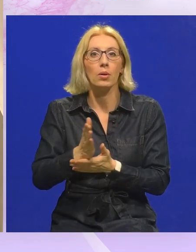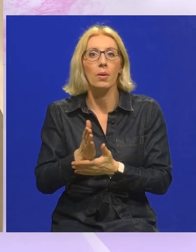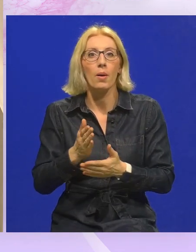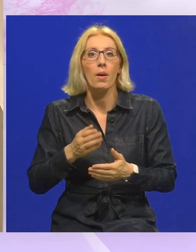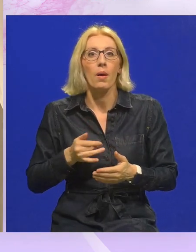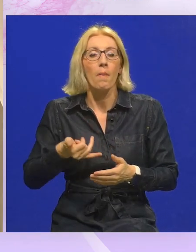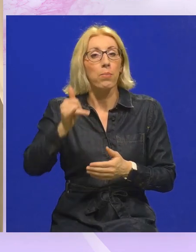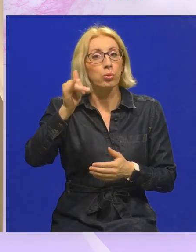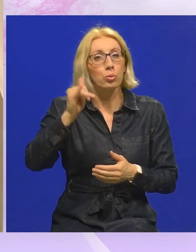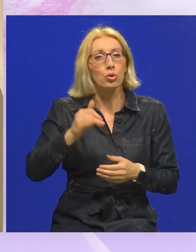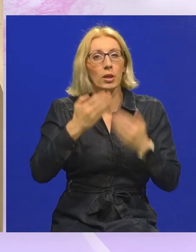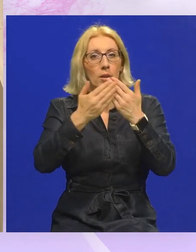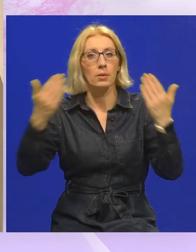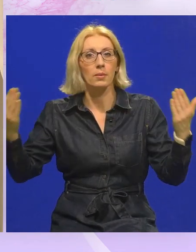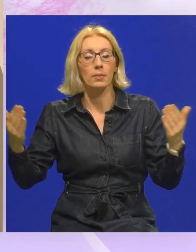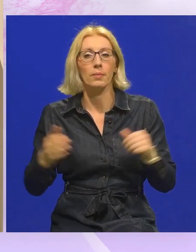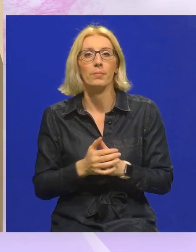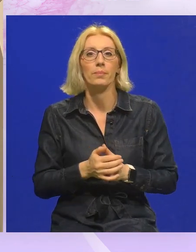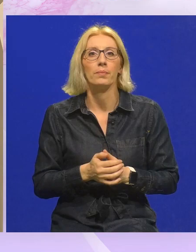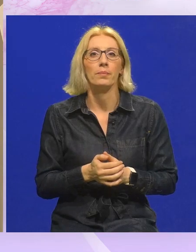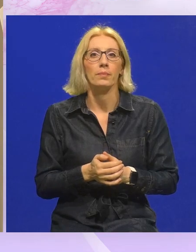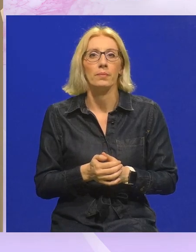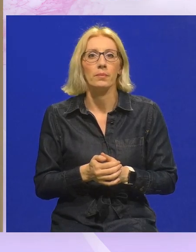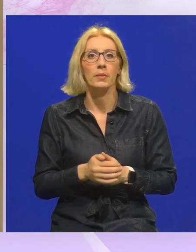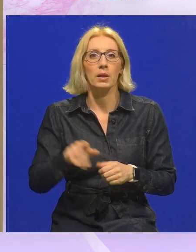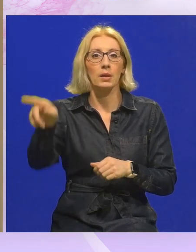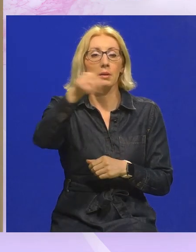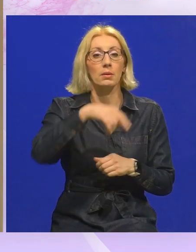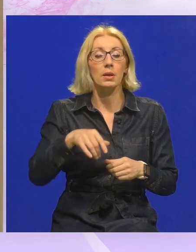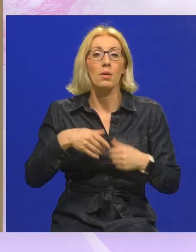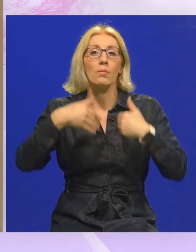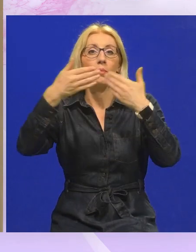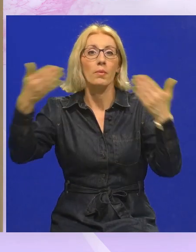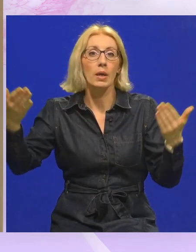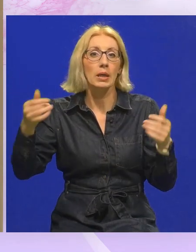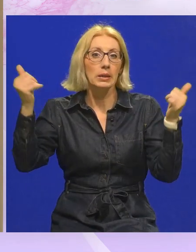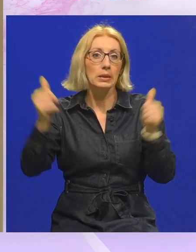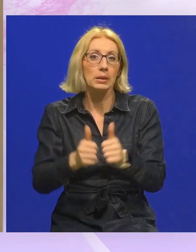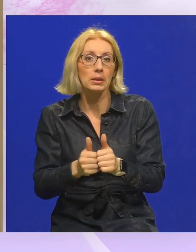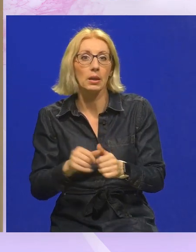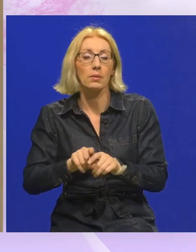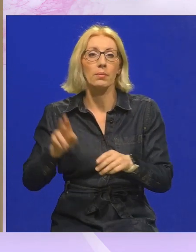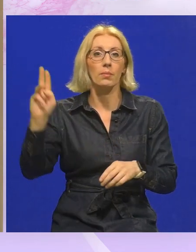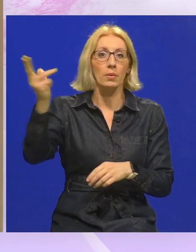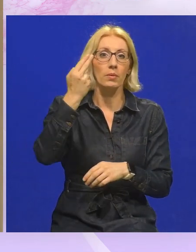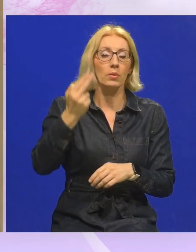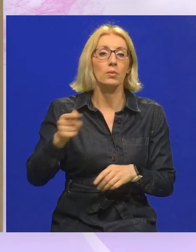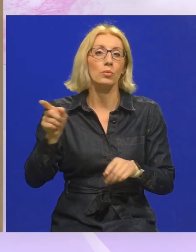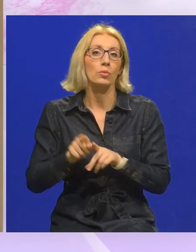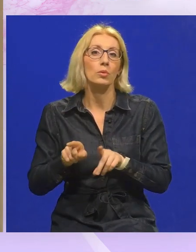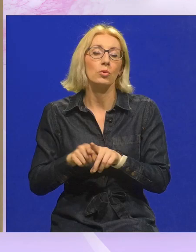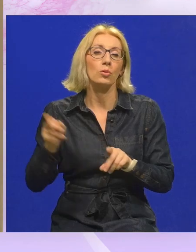izložbe, to jest na pop-up izložbama diljem Istre i u Zaboku, i tako vas ovim putem pozivam